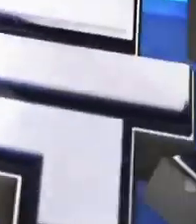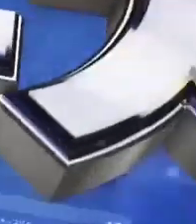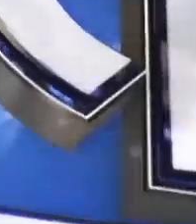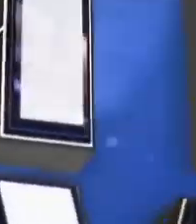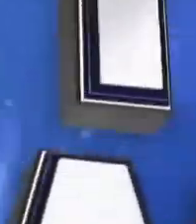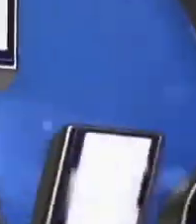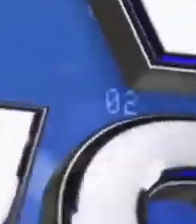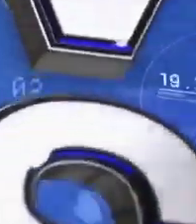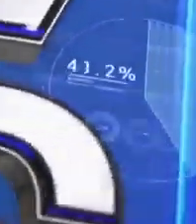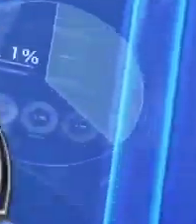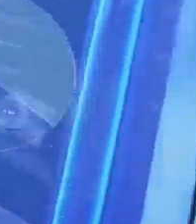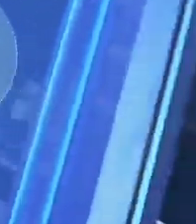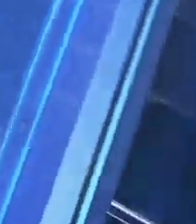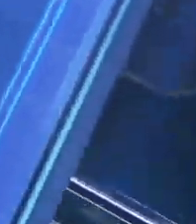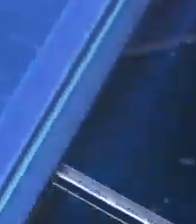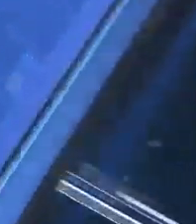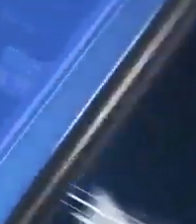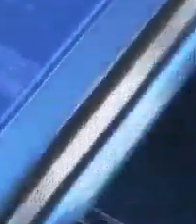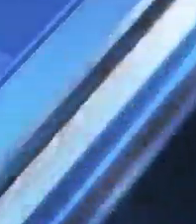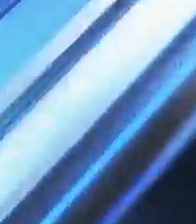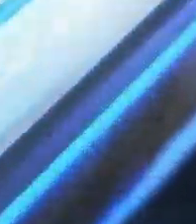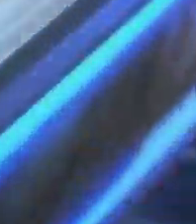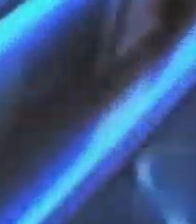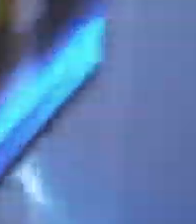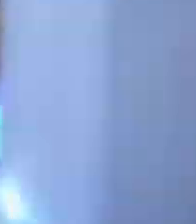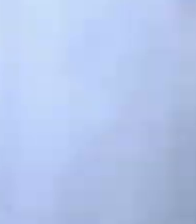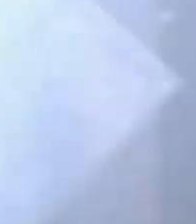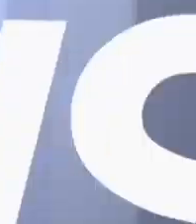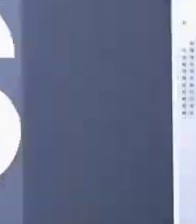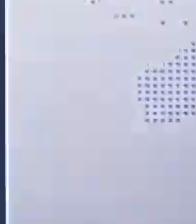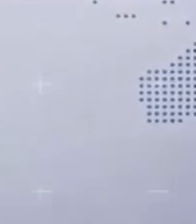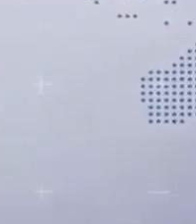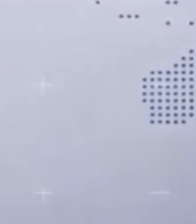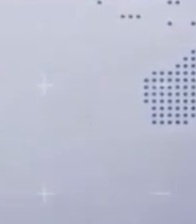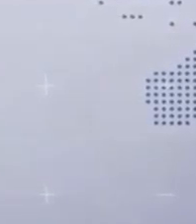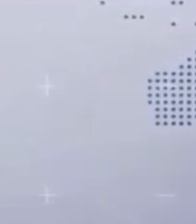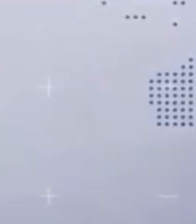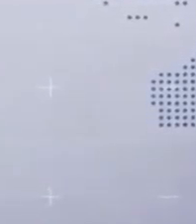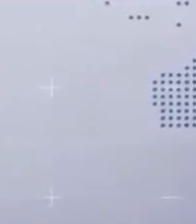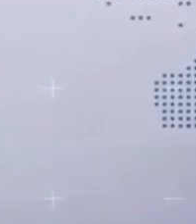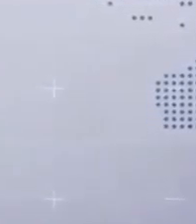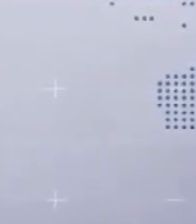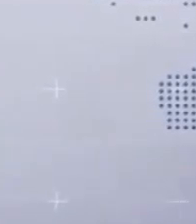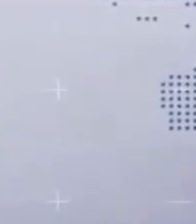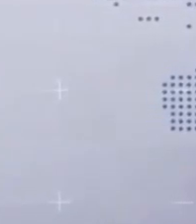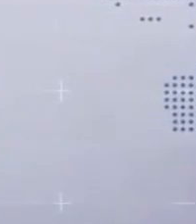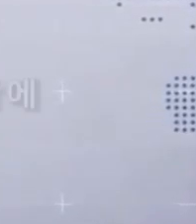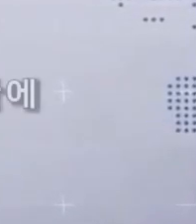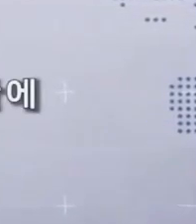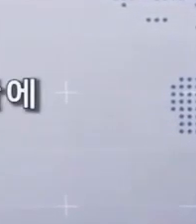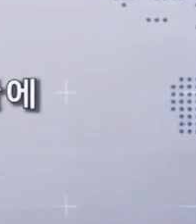전화번호 02-2655-9519로 많은 제보 바랍니다. Thank you.